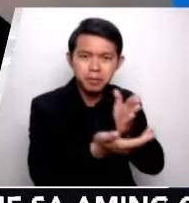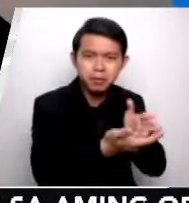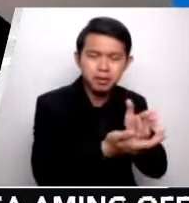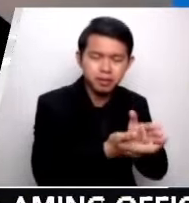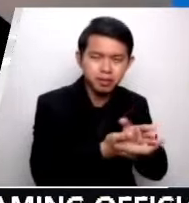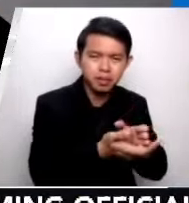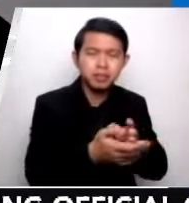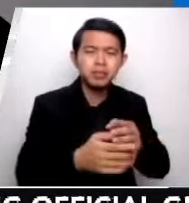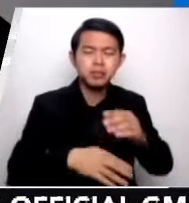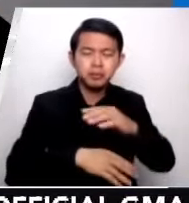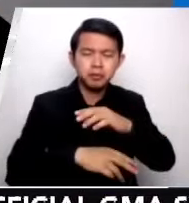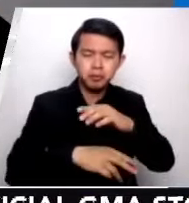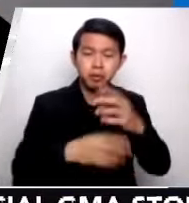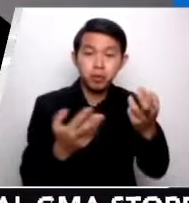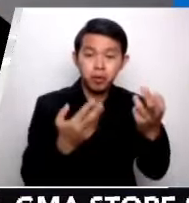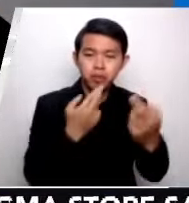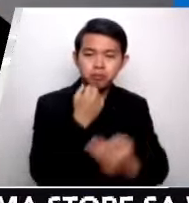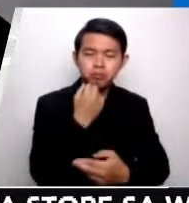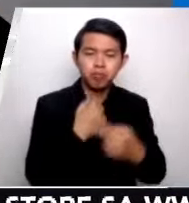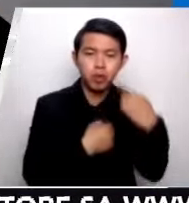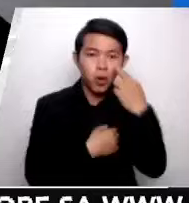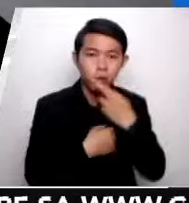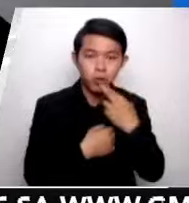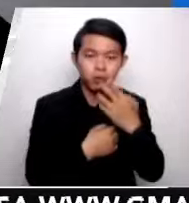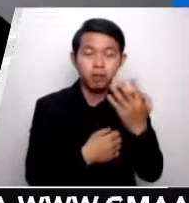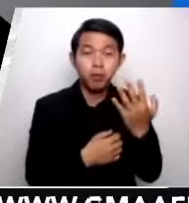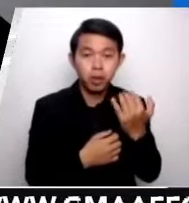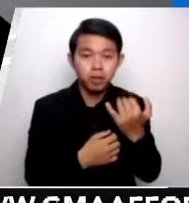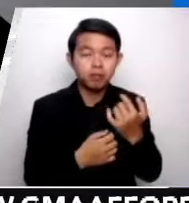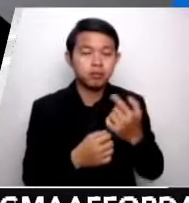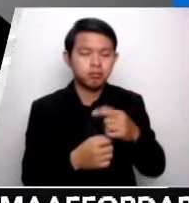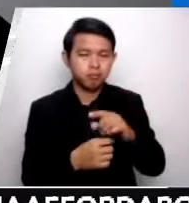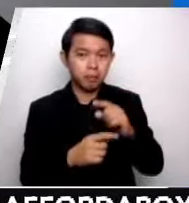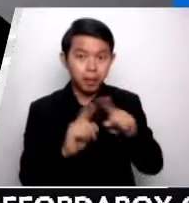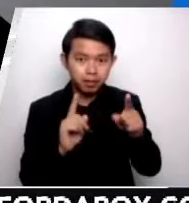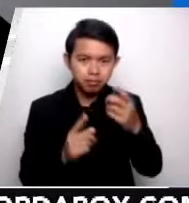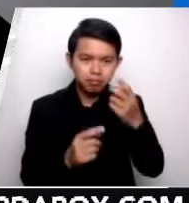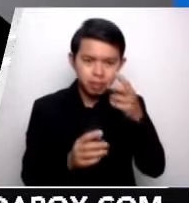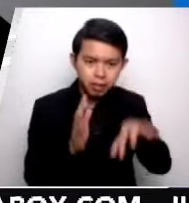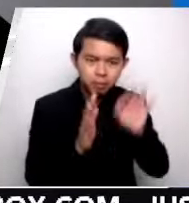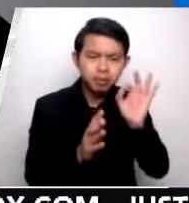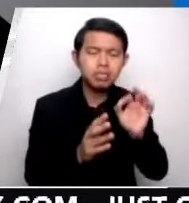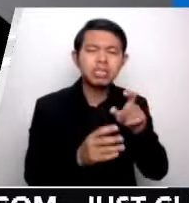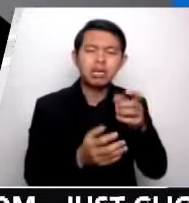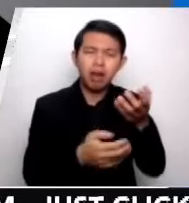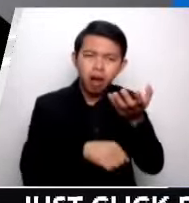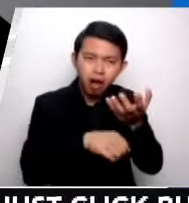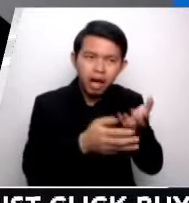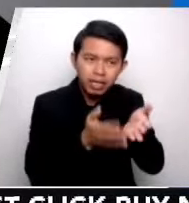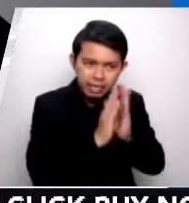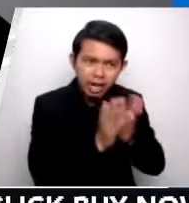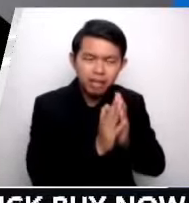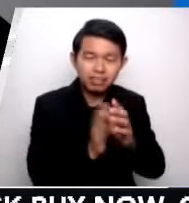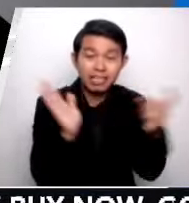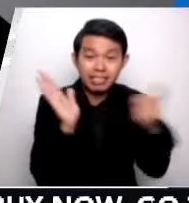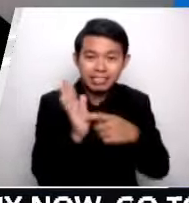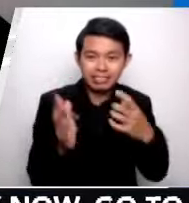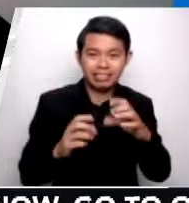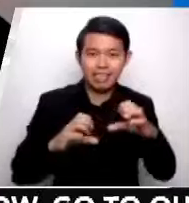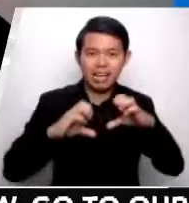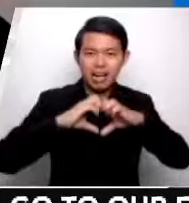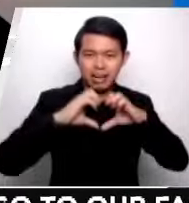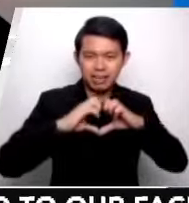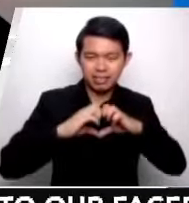pala, heart reacts ang hinihingi ng tatay para sa anak na pambato bilang Mr. Australia.